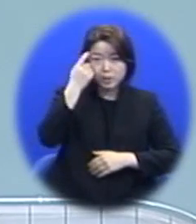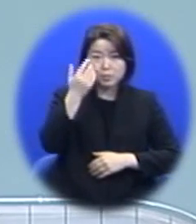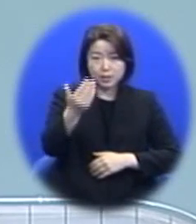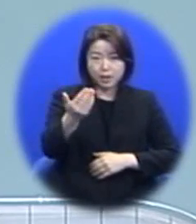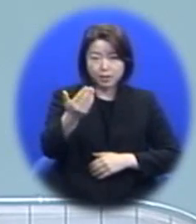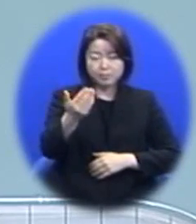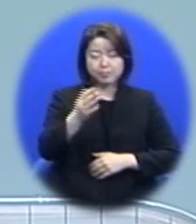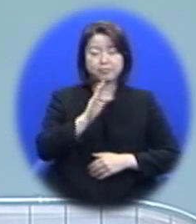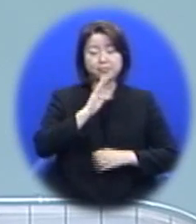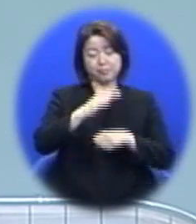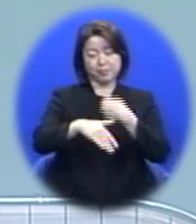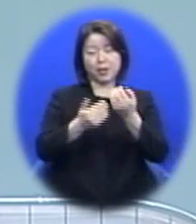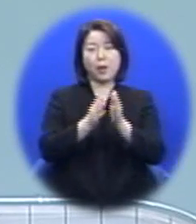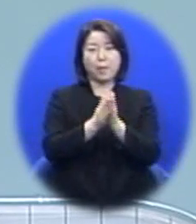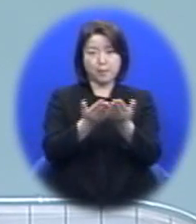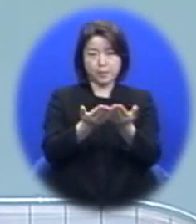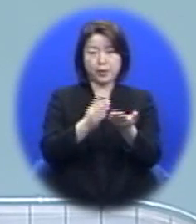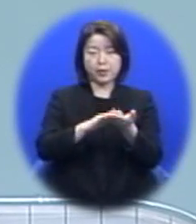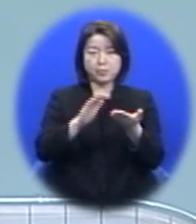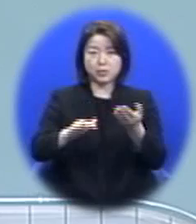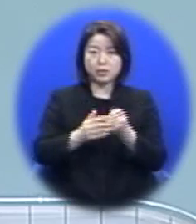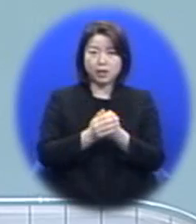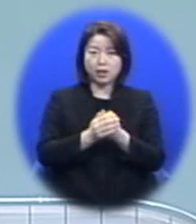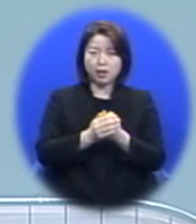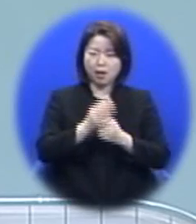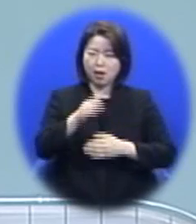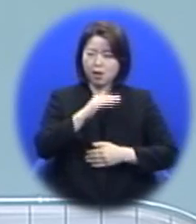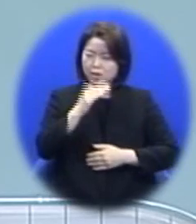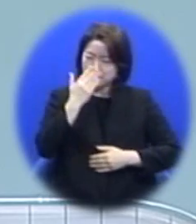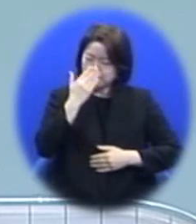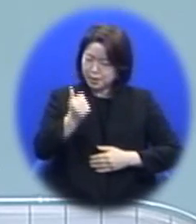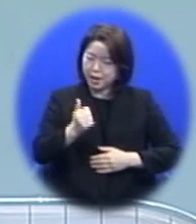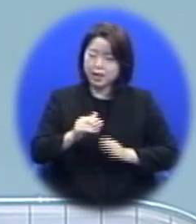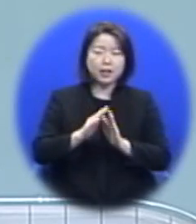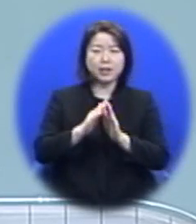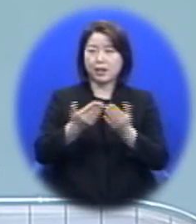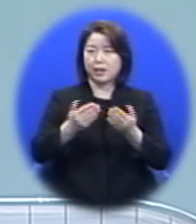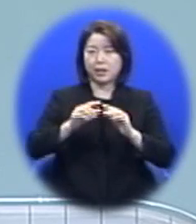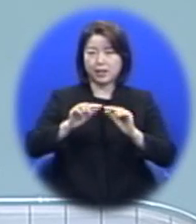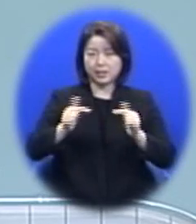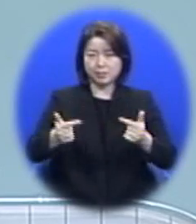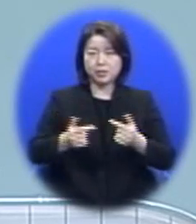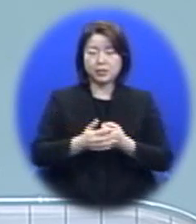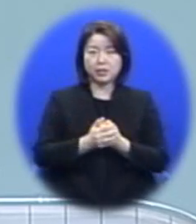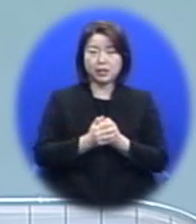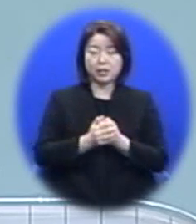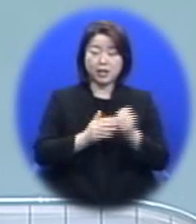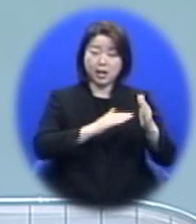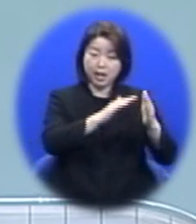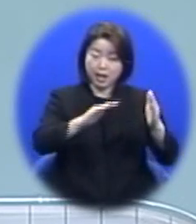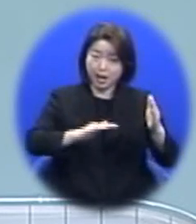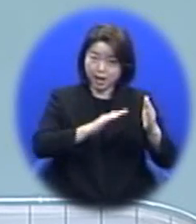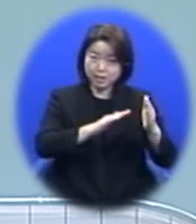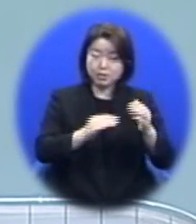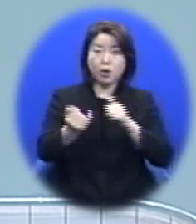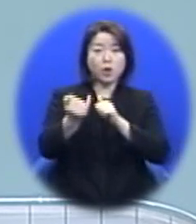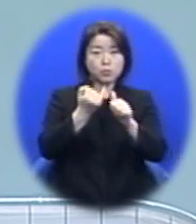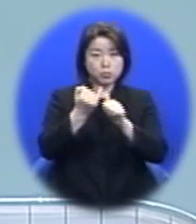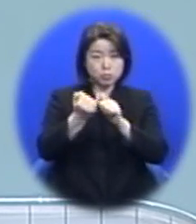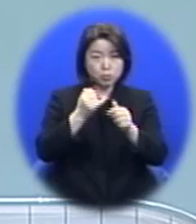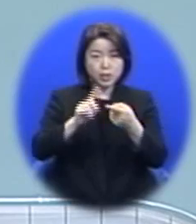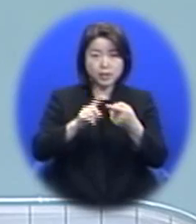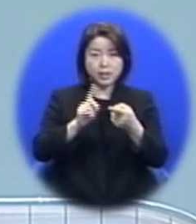성경입니다. 성경은 절대로 진부하거나 고리타분한 책이 아닙니다. 가정과 부부에 대한 책들이